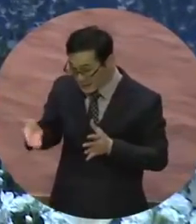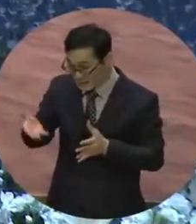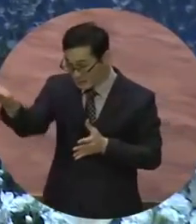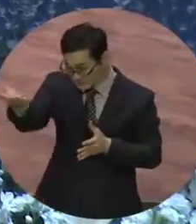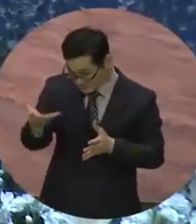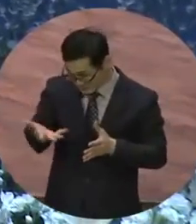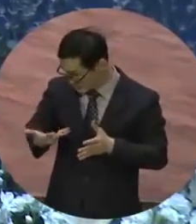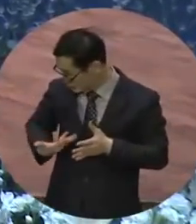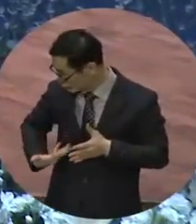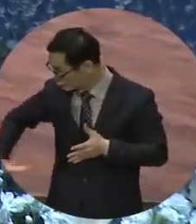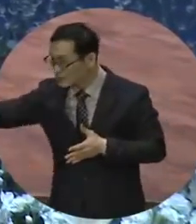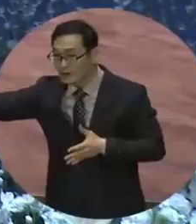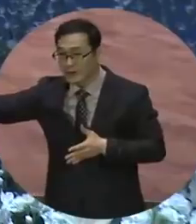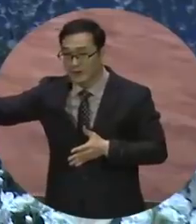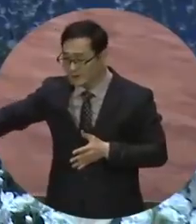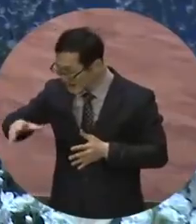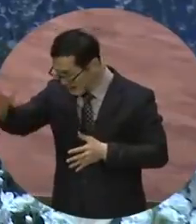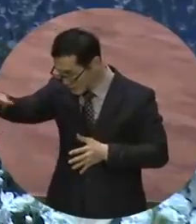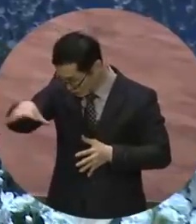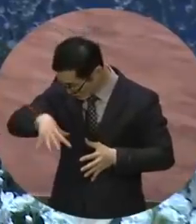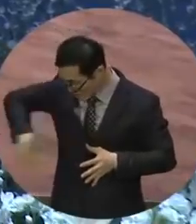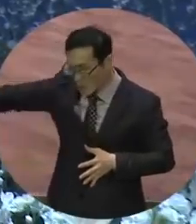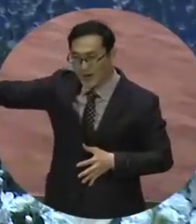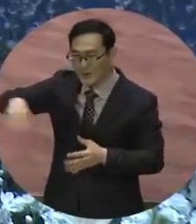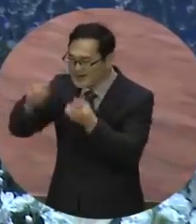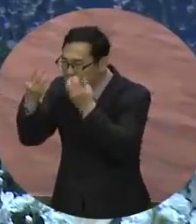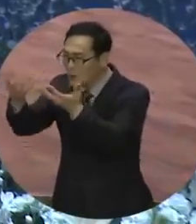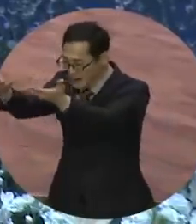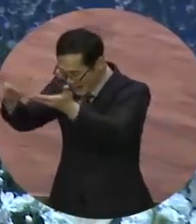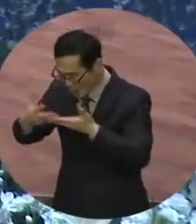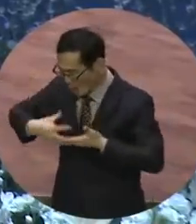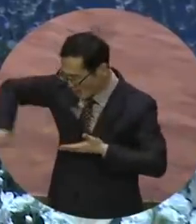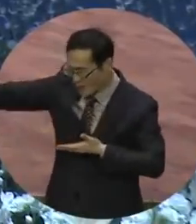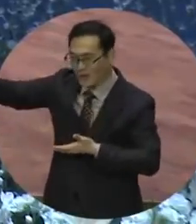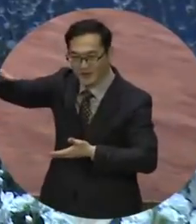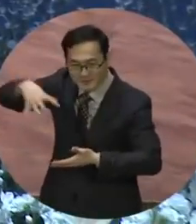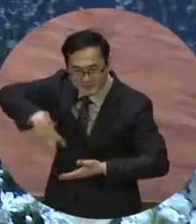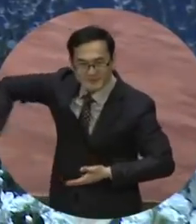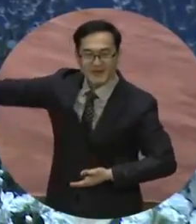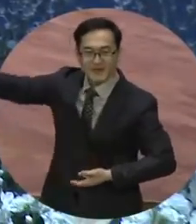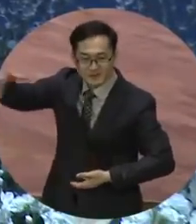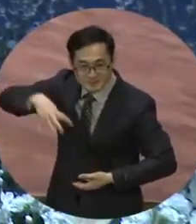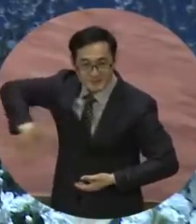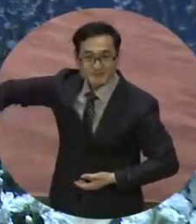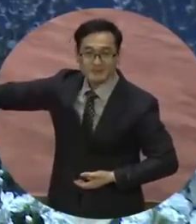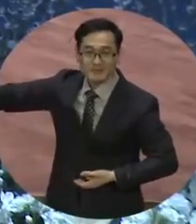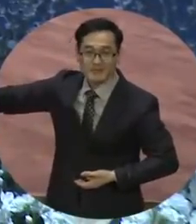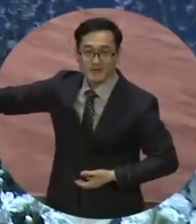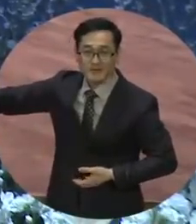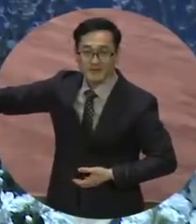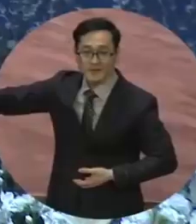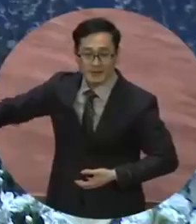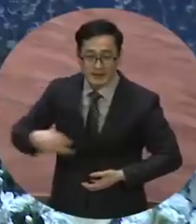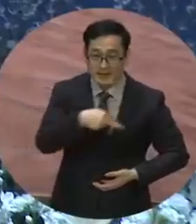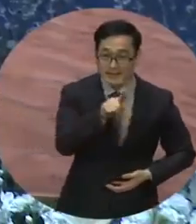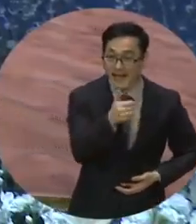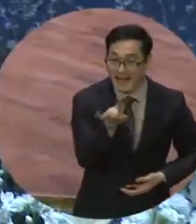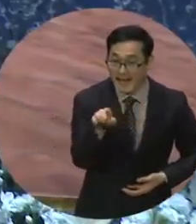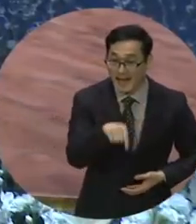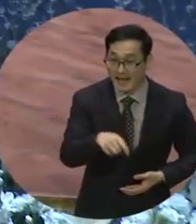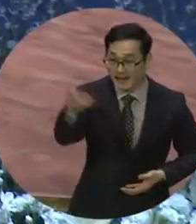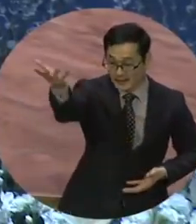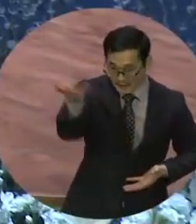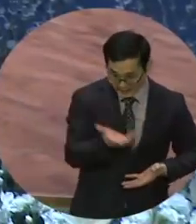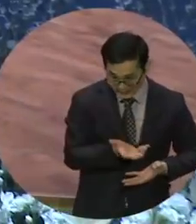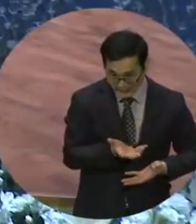밑으로 내려줍니다. 쫙 그대로. 그러니까 샘물 받고 또 넘겨주고 샘물 받고 또 넘겨주고 그렇게 하고 있는데 이 사해 바다 들어오면